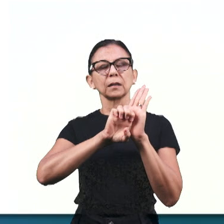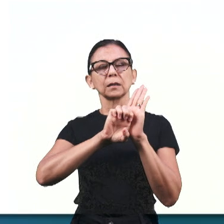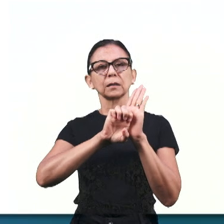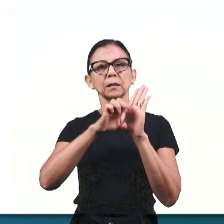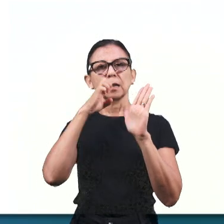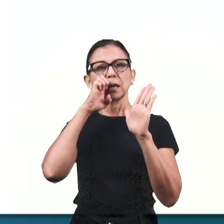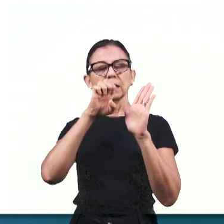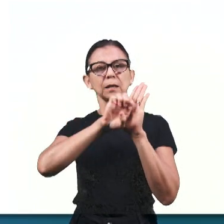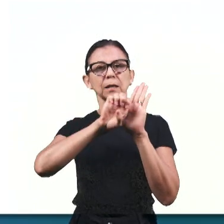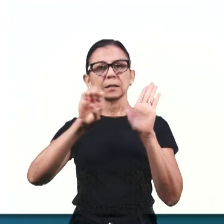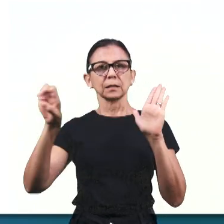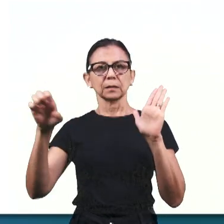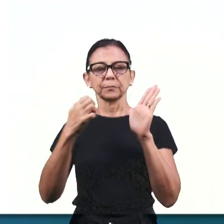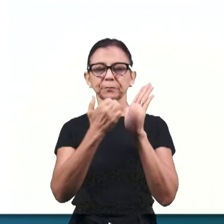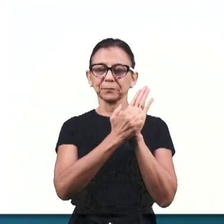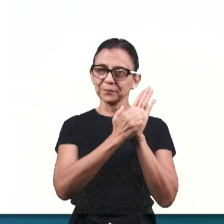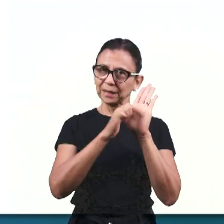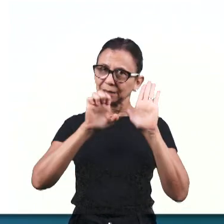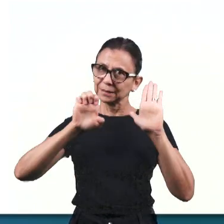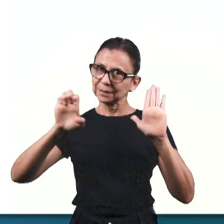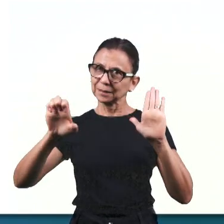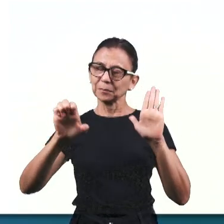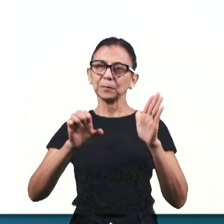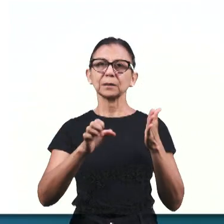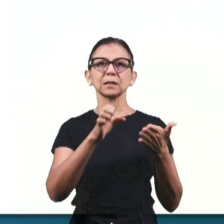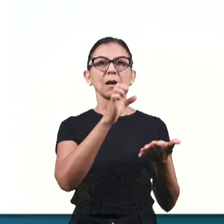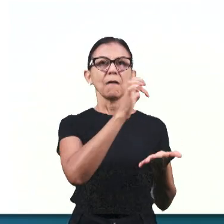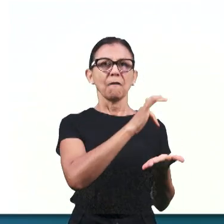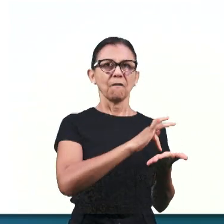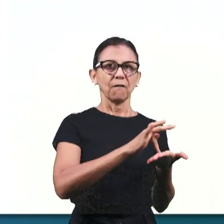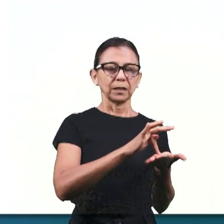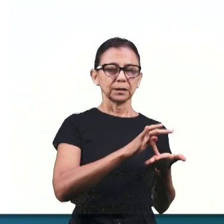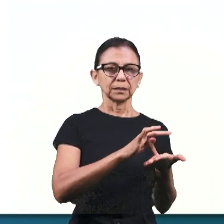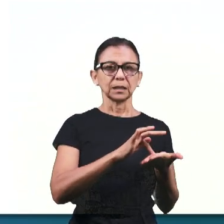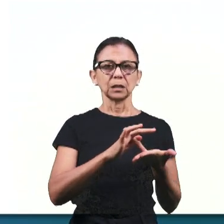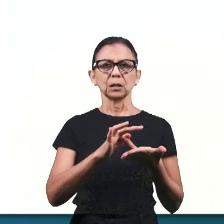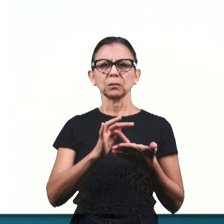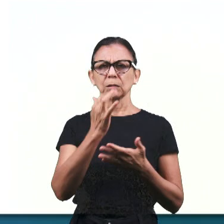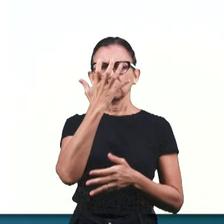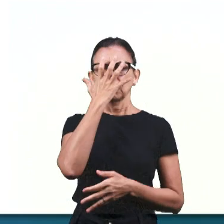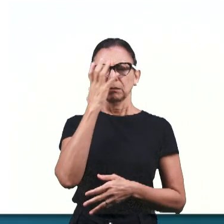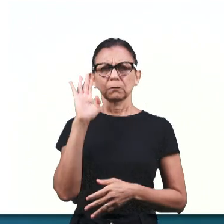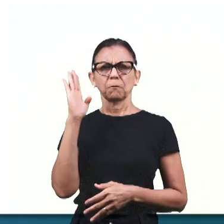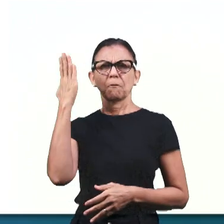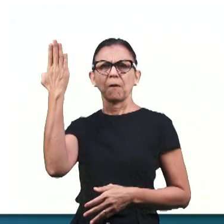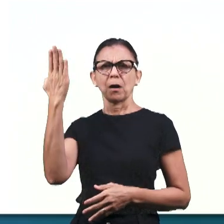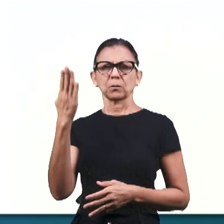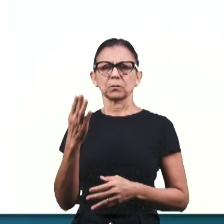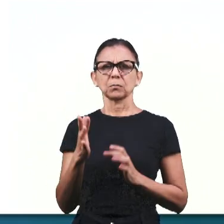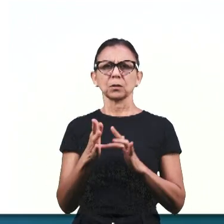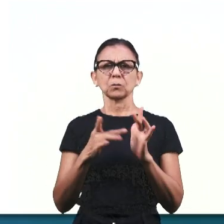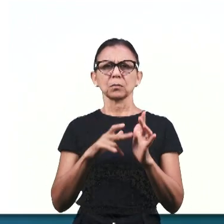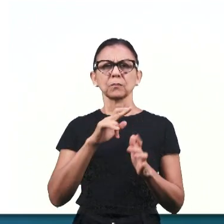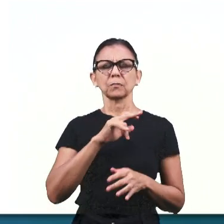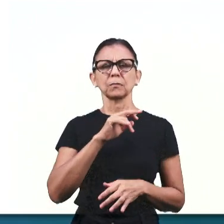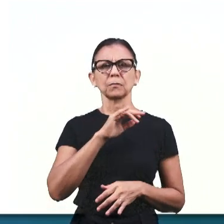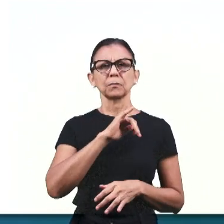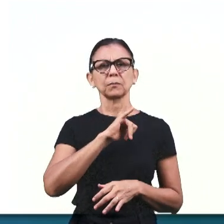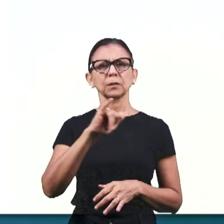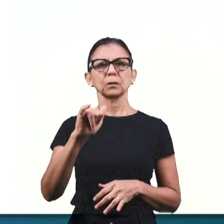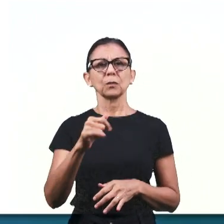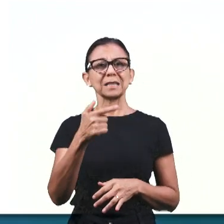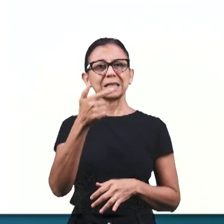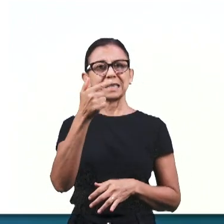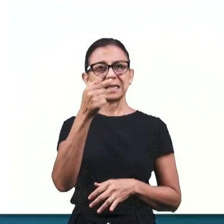dit « Malheur à vous, scribes, pharisiens, hypocrites », il a répété ça 8 fois. Mais le verset 17 dit une